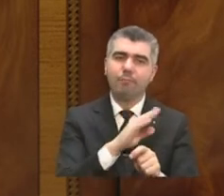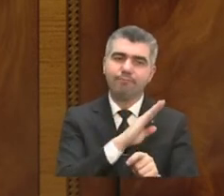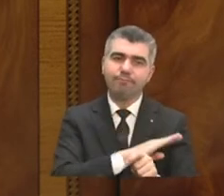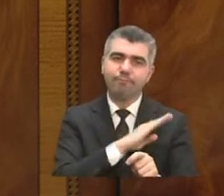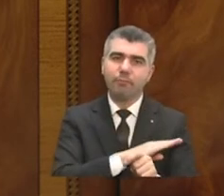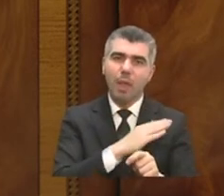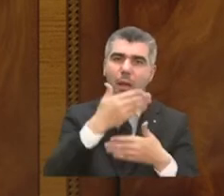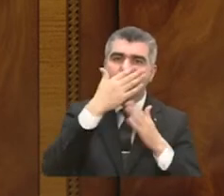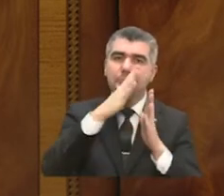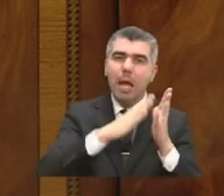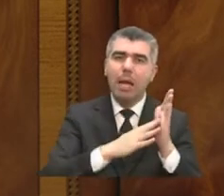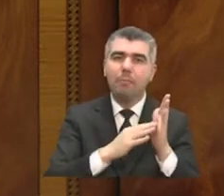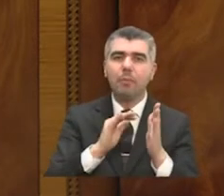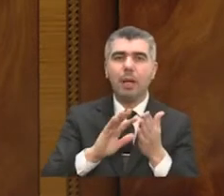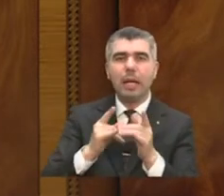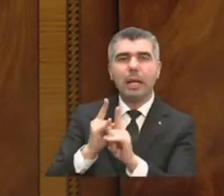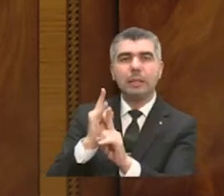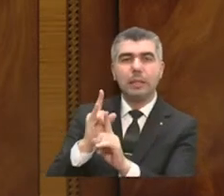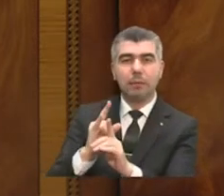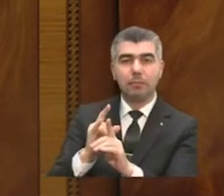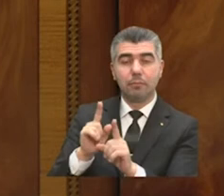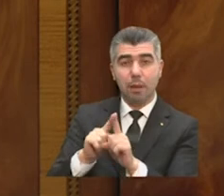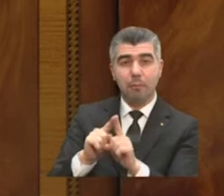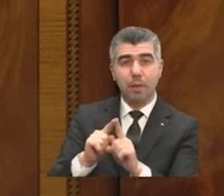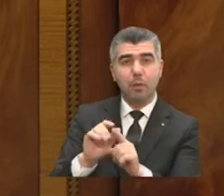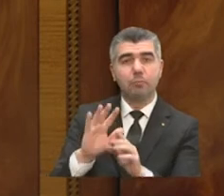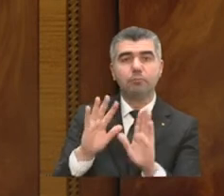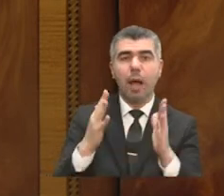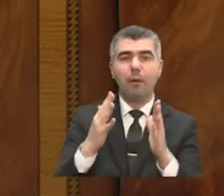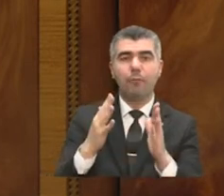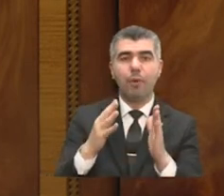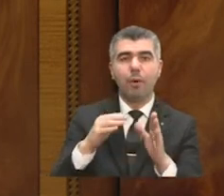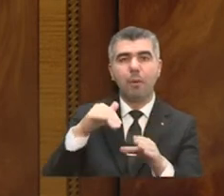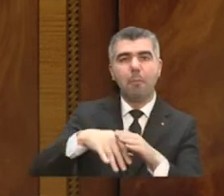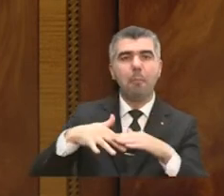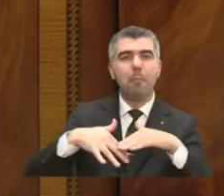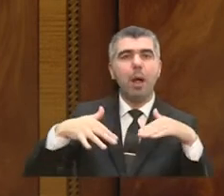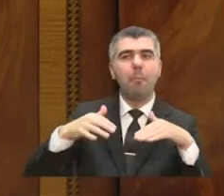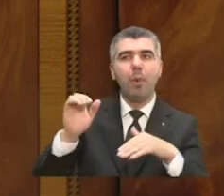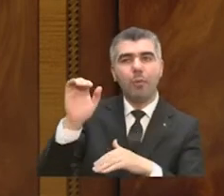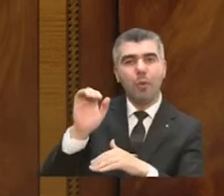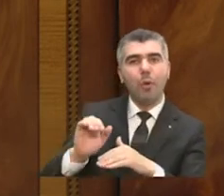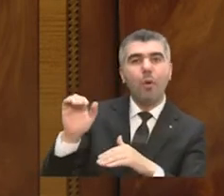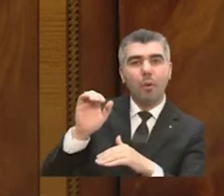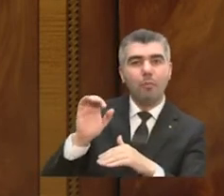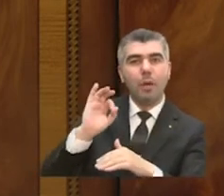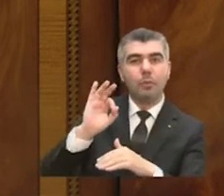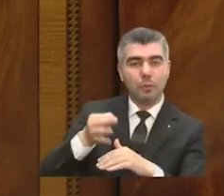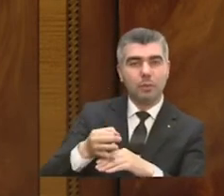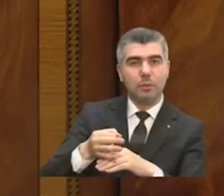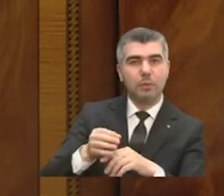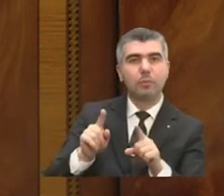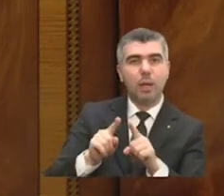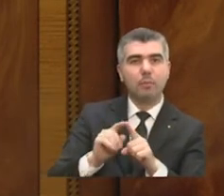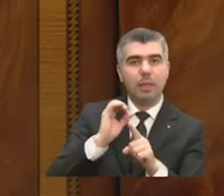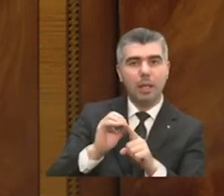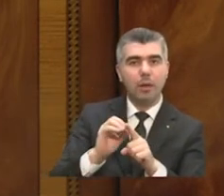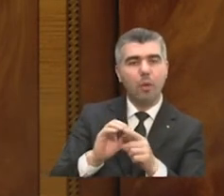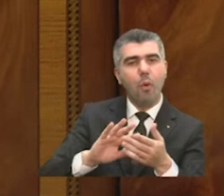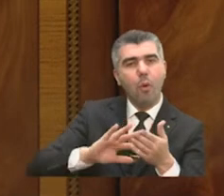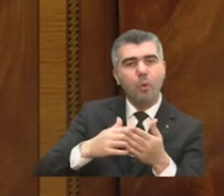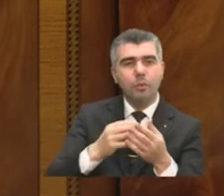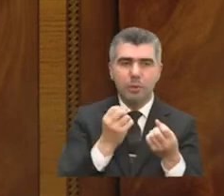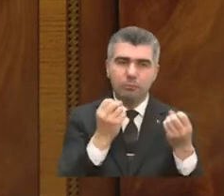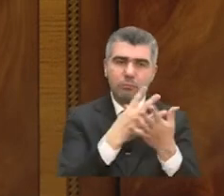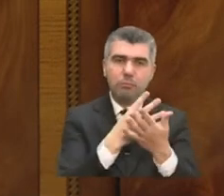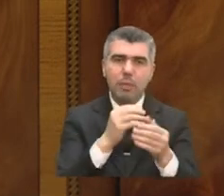les justifications de cette décision sont malheureusement connues. Nous savons tout ce qui